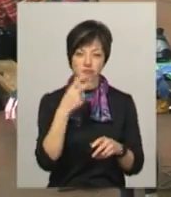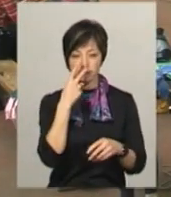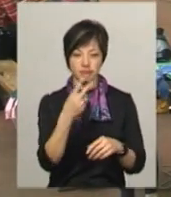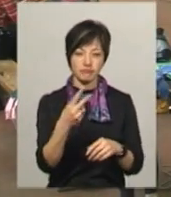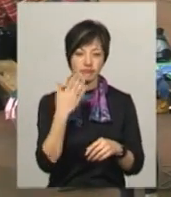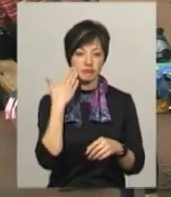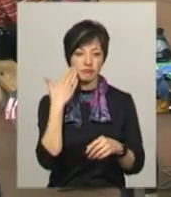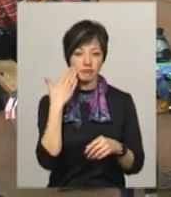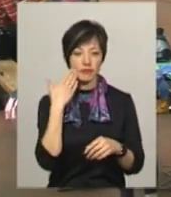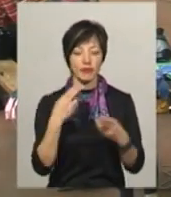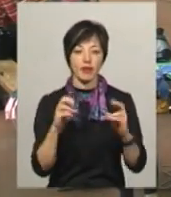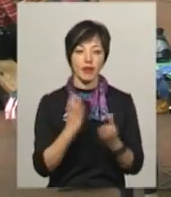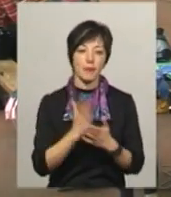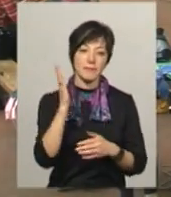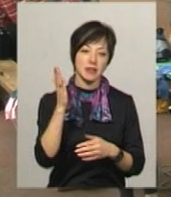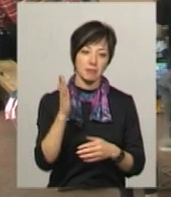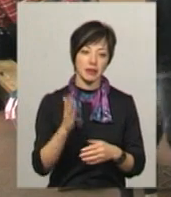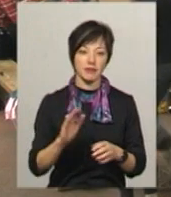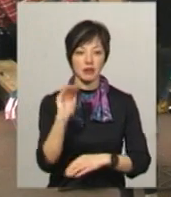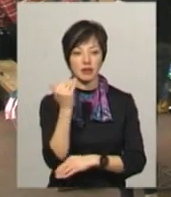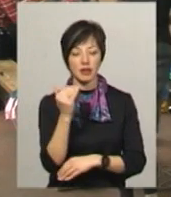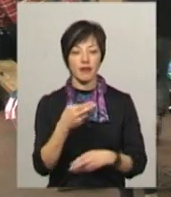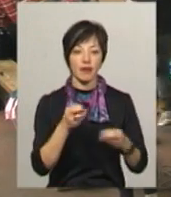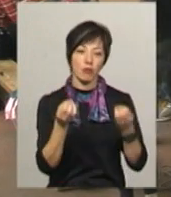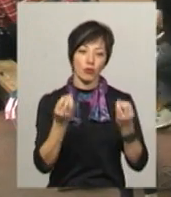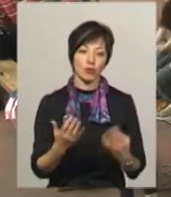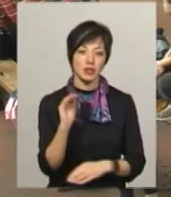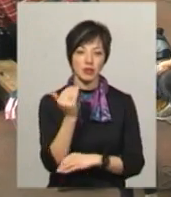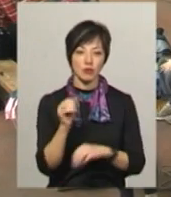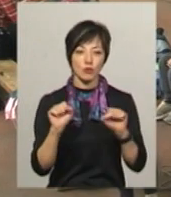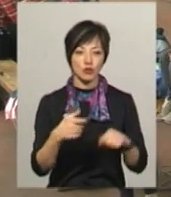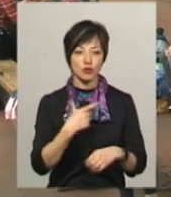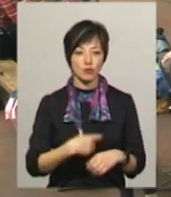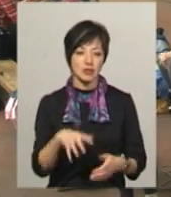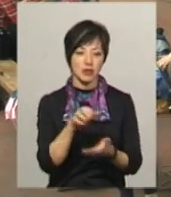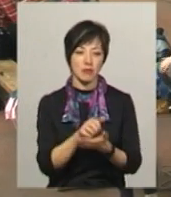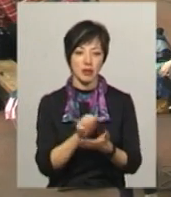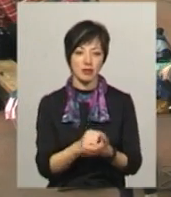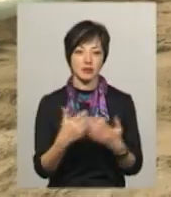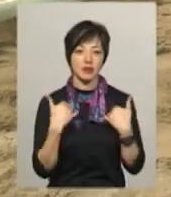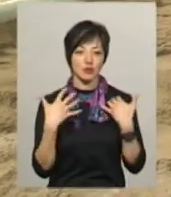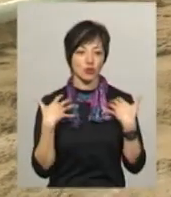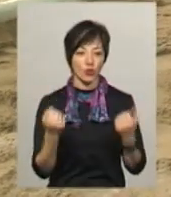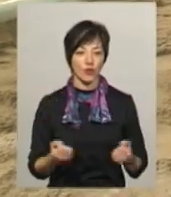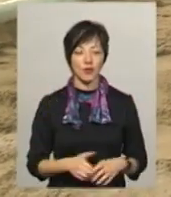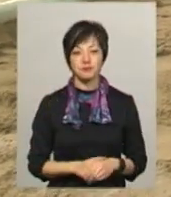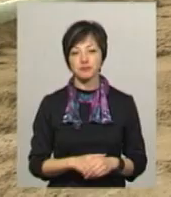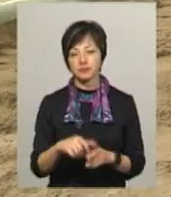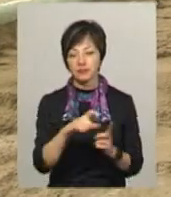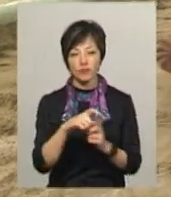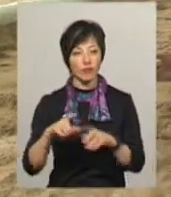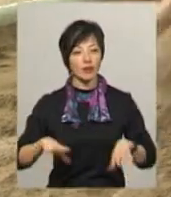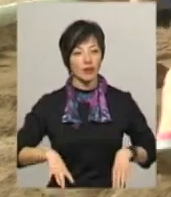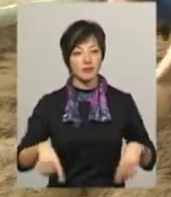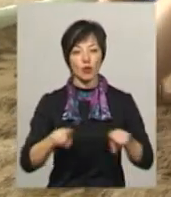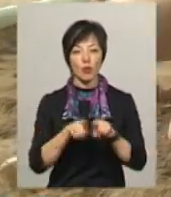бачити, де є перспективна дитина, а де є просто дитина, яка може собі займатися для здоров'я. За словами Вадима Крушинського,